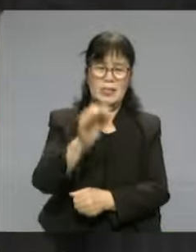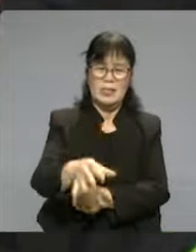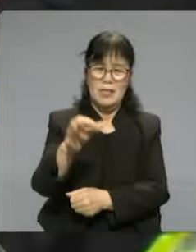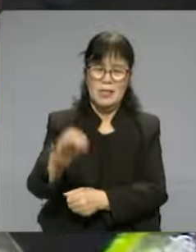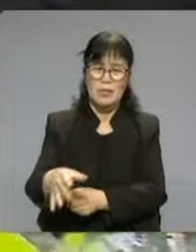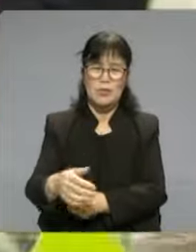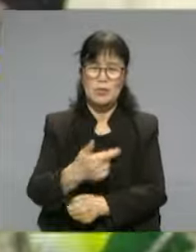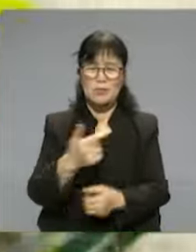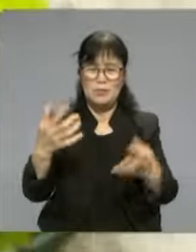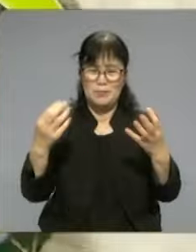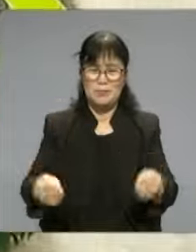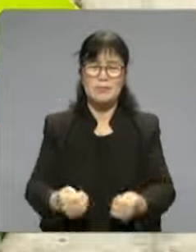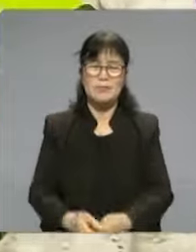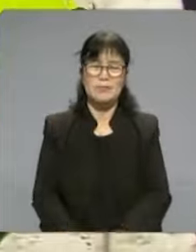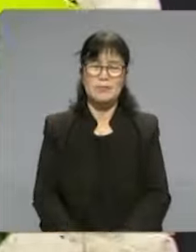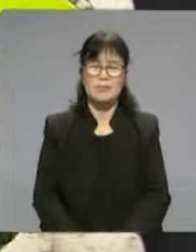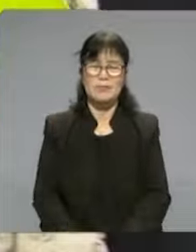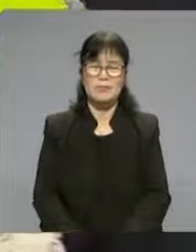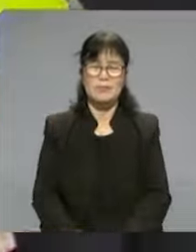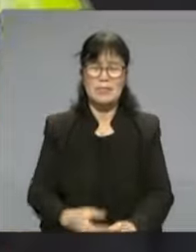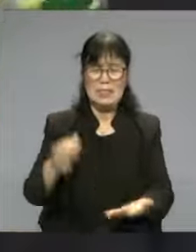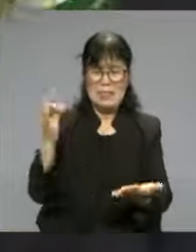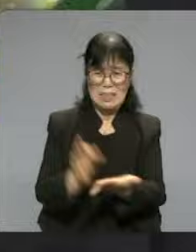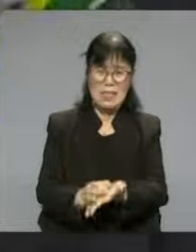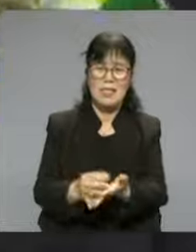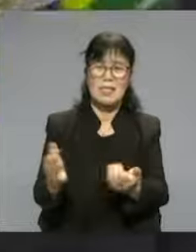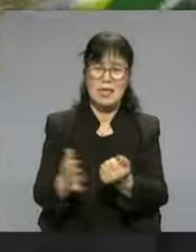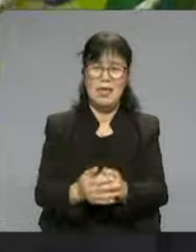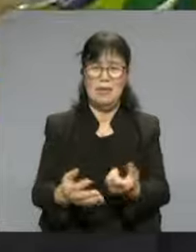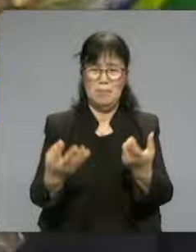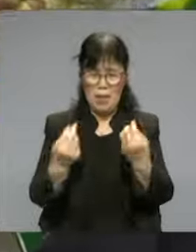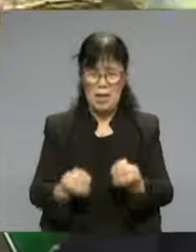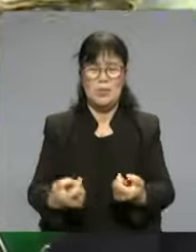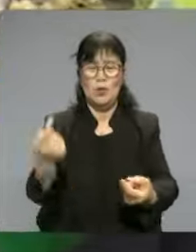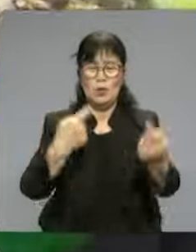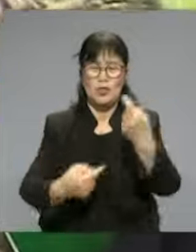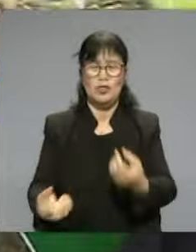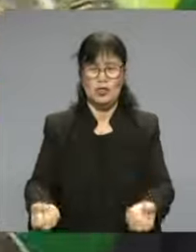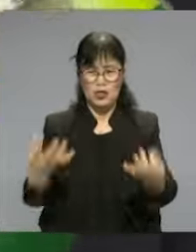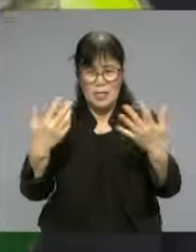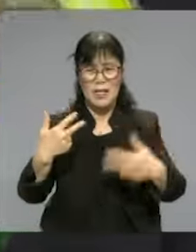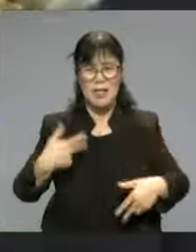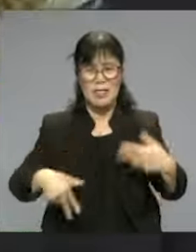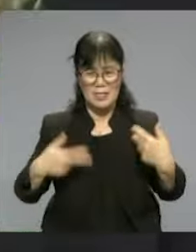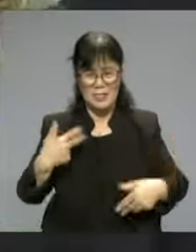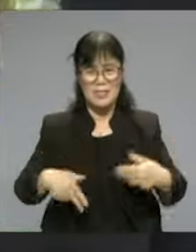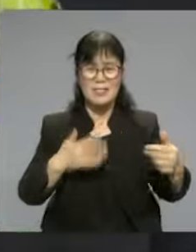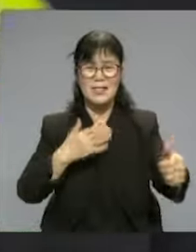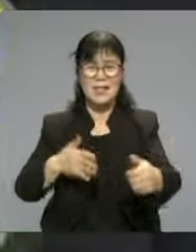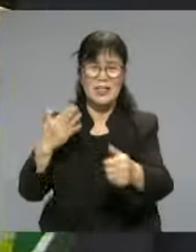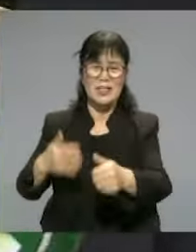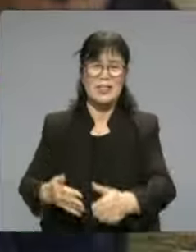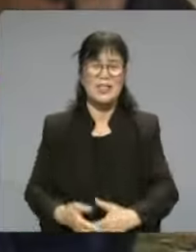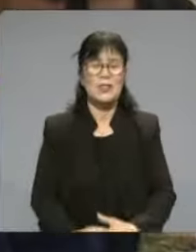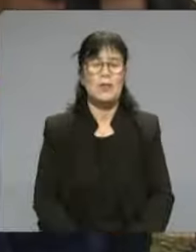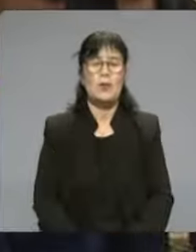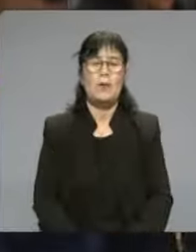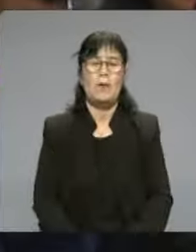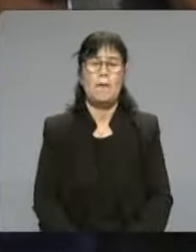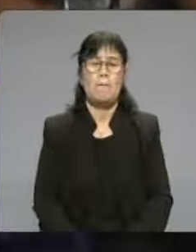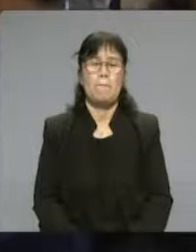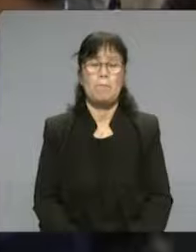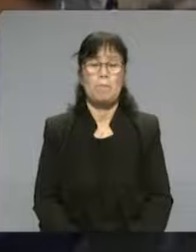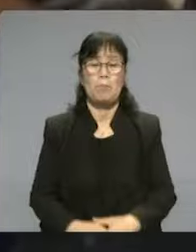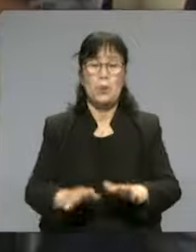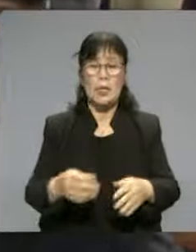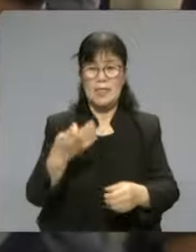살다 보니까 너무 많이 샀어요 진짜 그러니까 너무 싸니까 많이들 오셔 가지고 축제 즐기시기 바랍니다 드리는